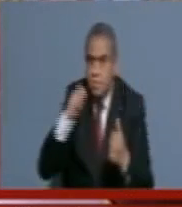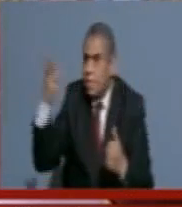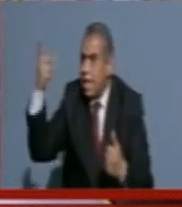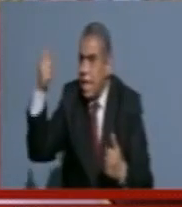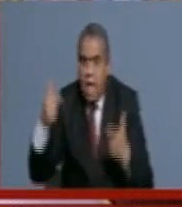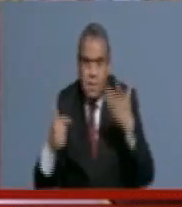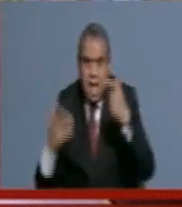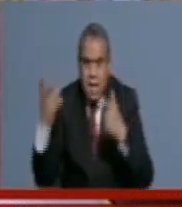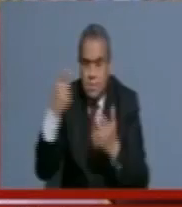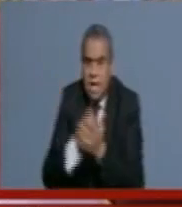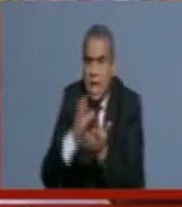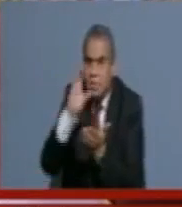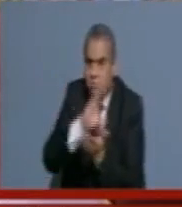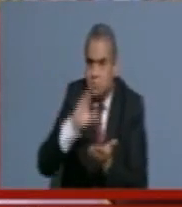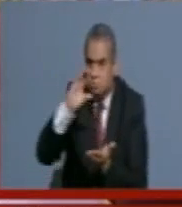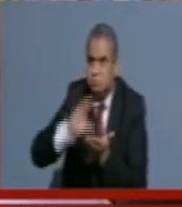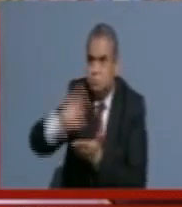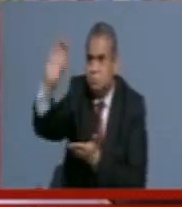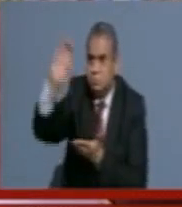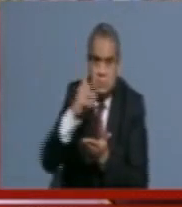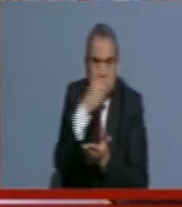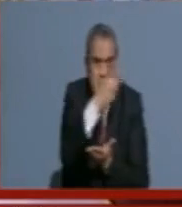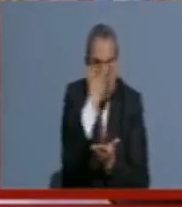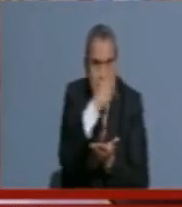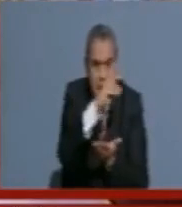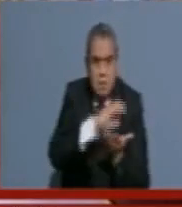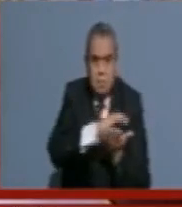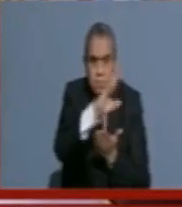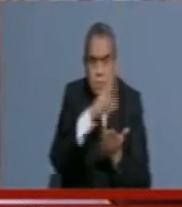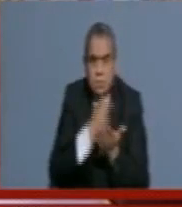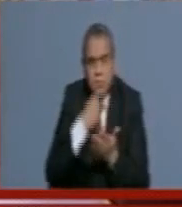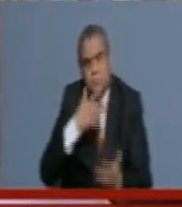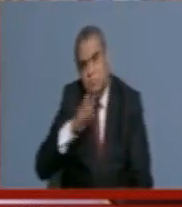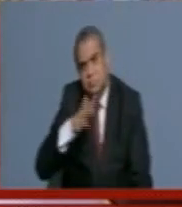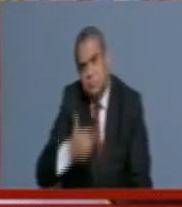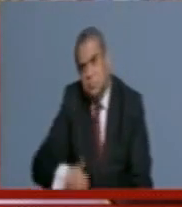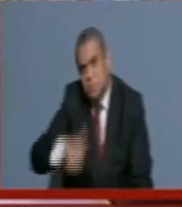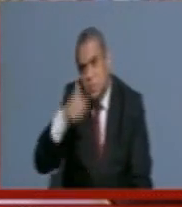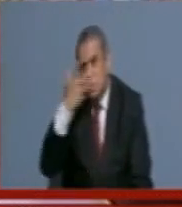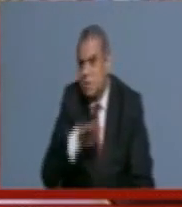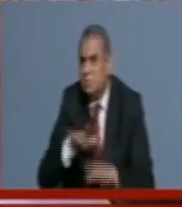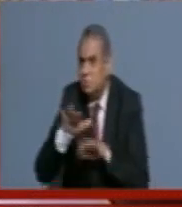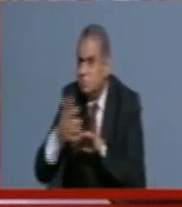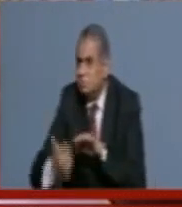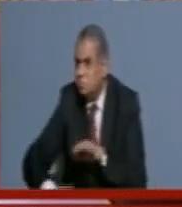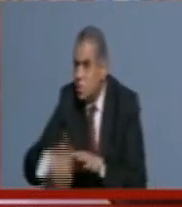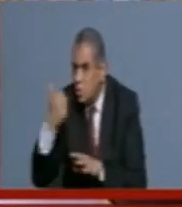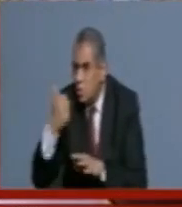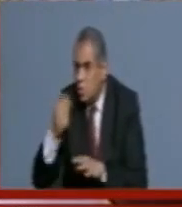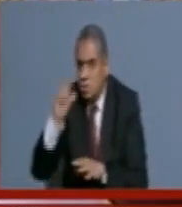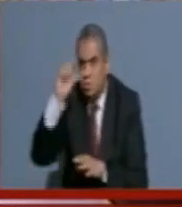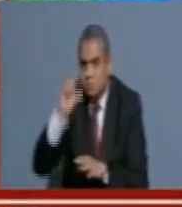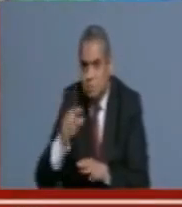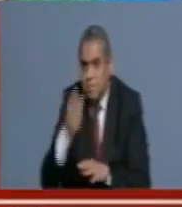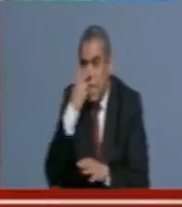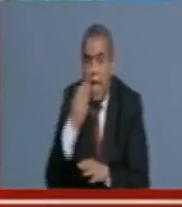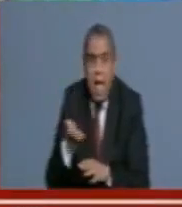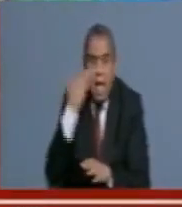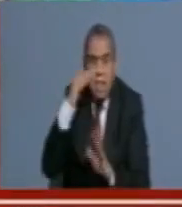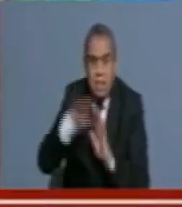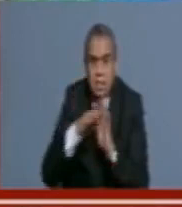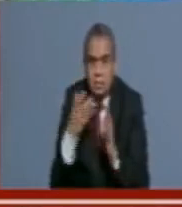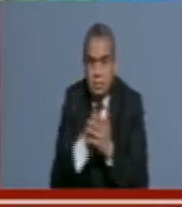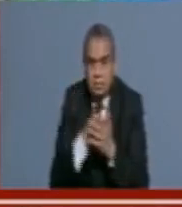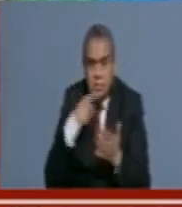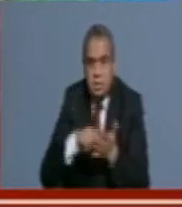من حضور كل الناخبين وعدد التوقع اللي بيتم وفقا من الاستحقاقات القديمه، بنبتدي نقعد